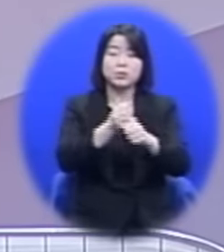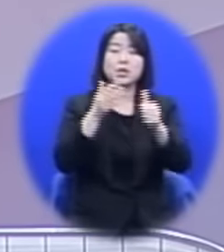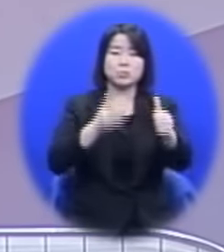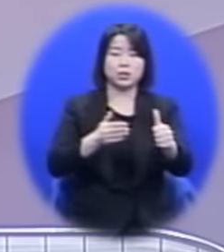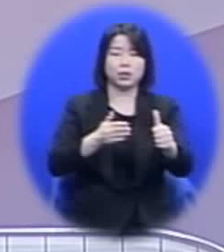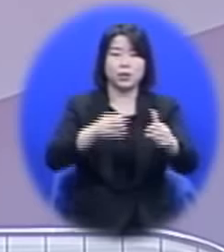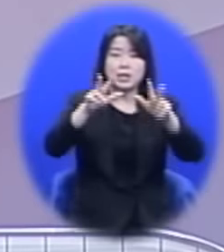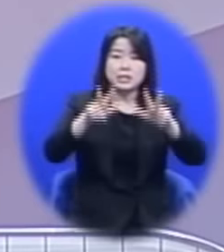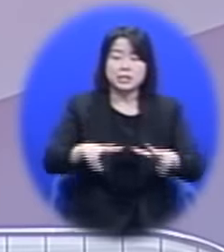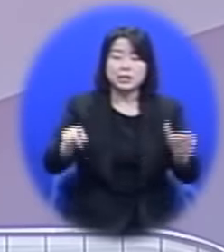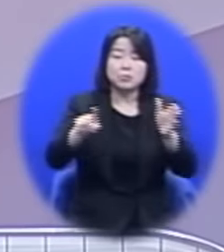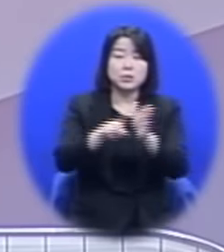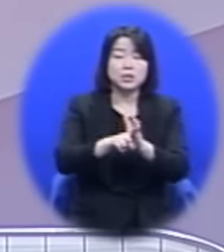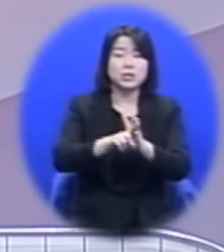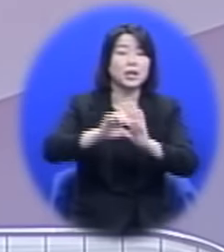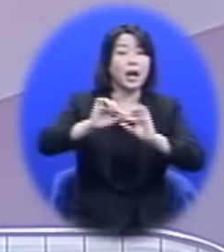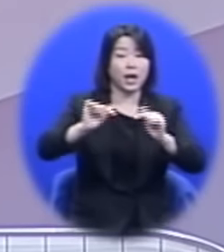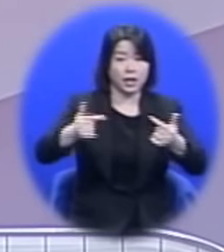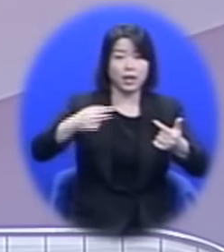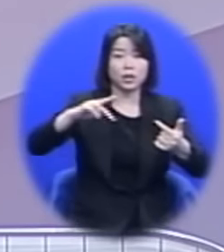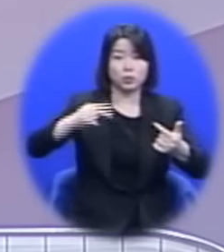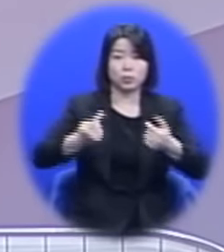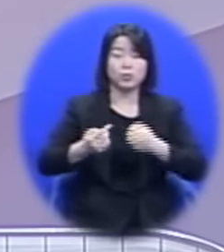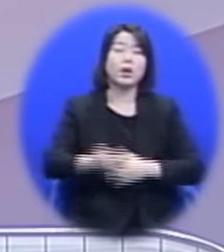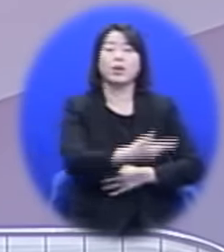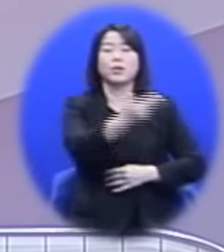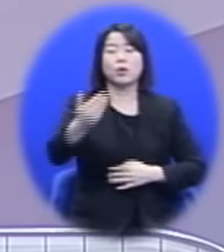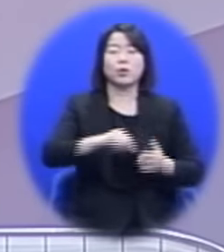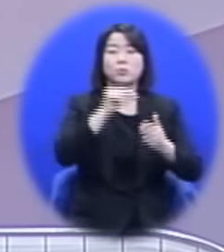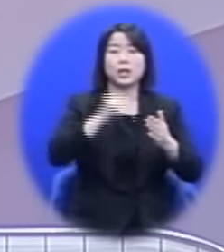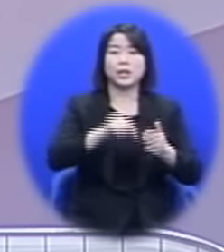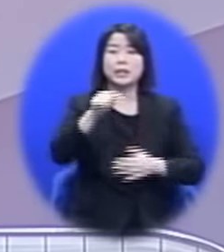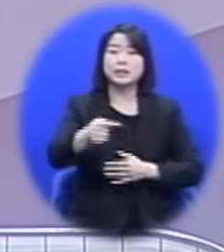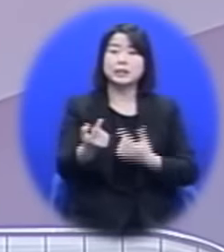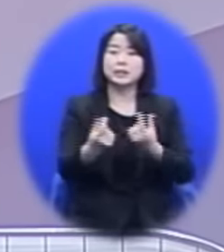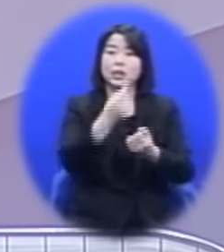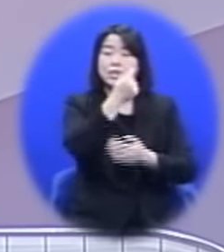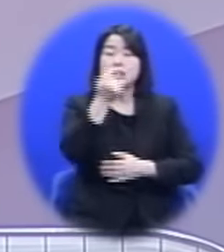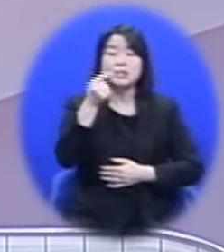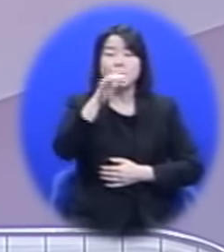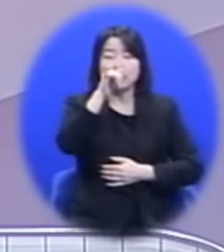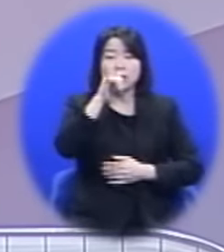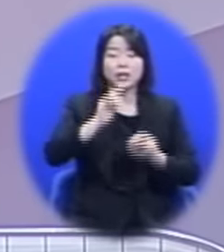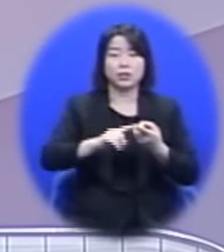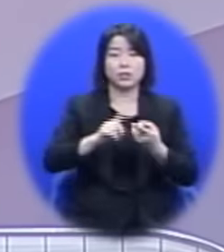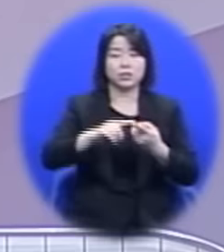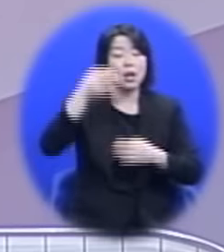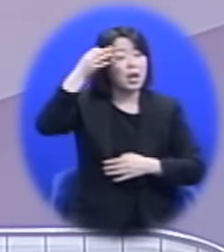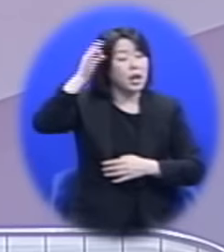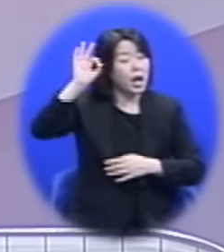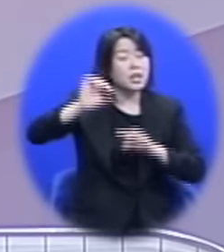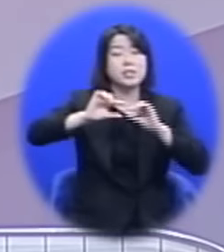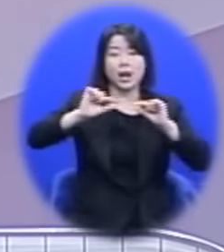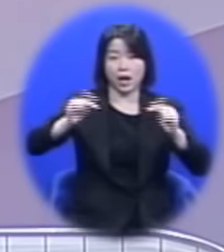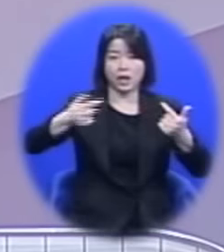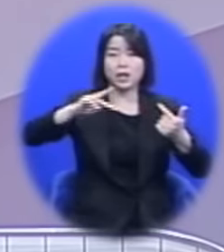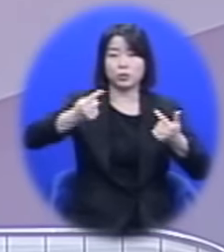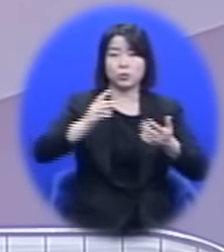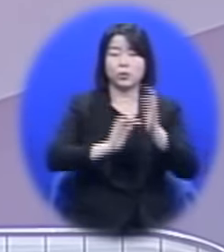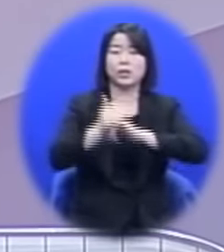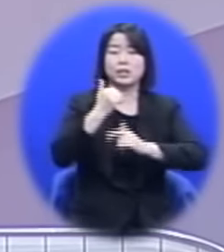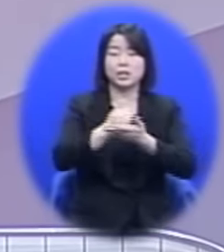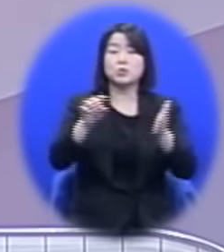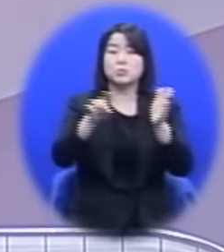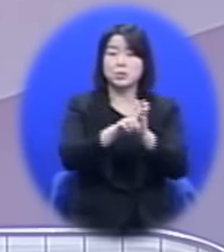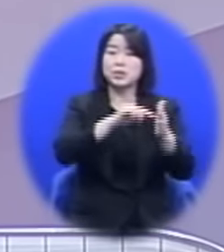지금은 믿어지지 않아도, 여러분 안에 그런 증거가 있다는 사실이 여러분이 깨달아지지 않아도 예수 믿는